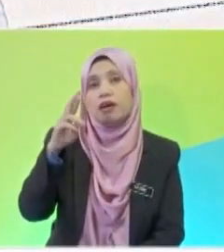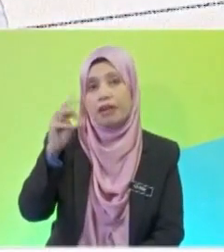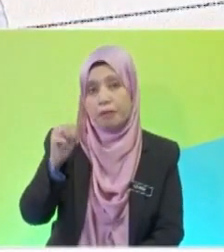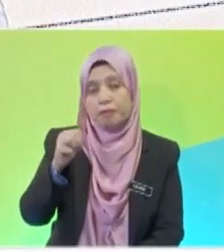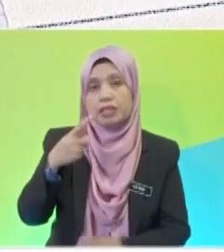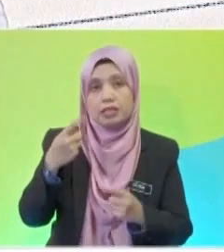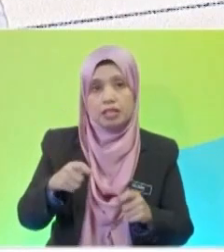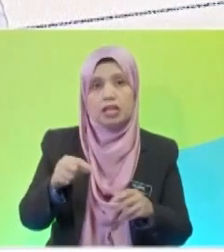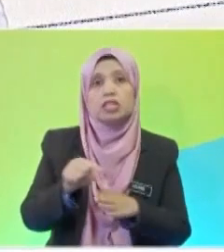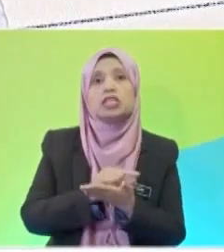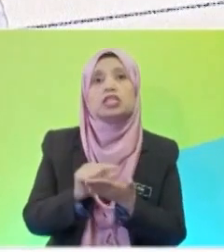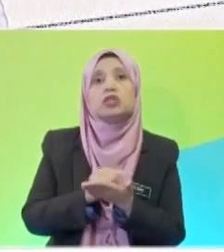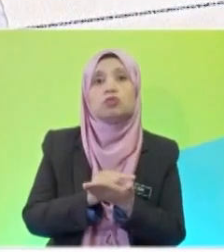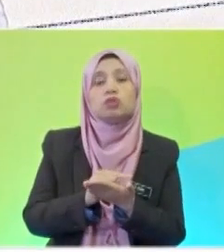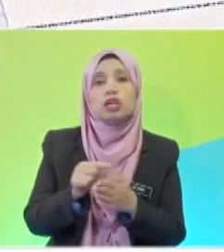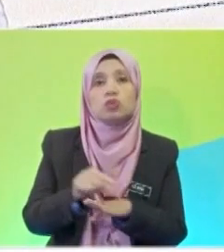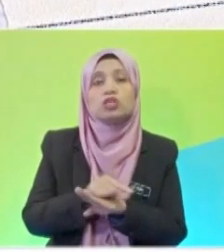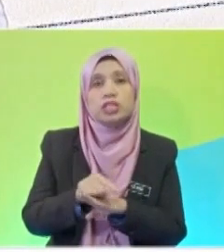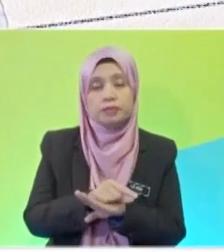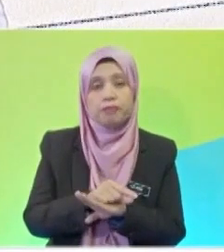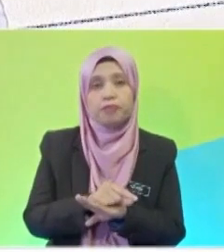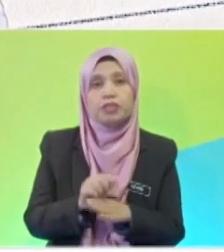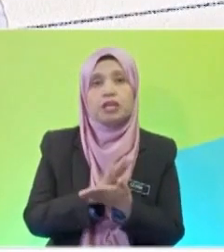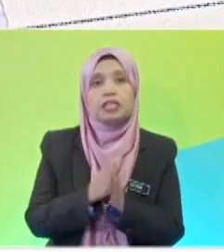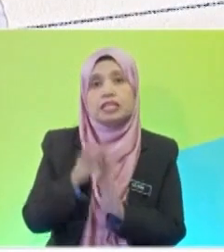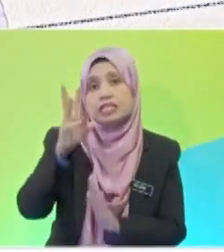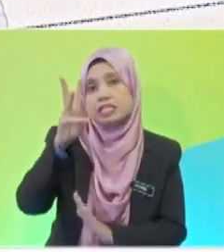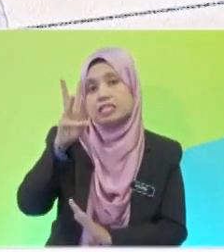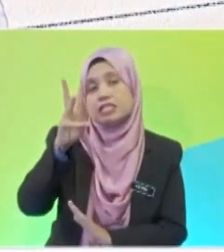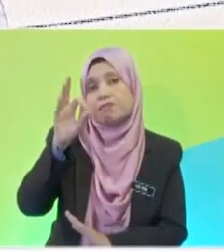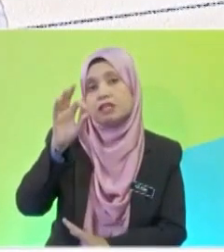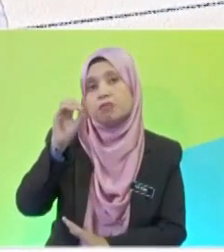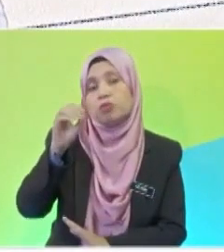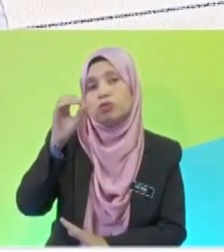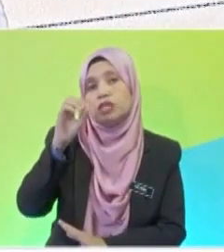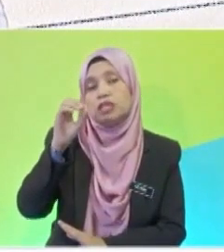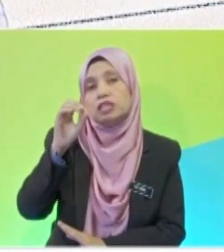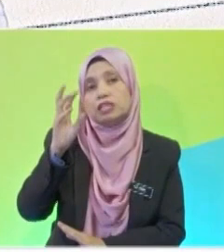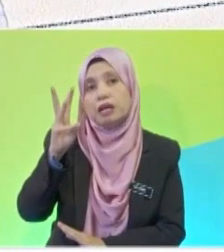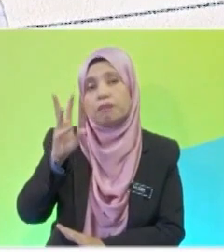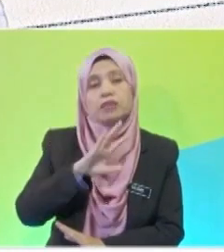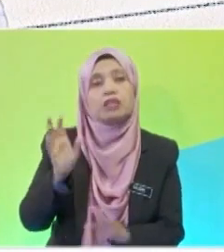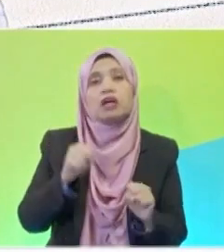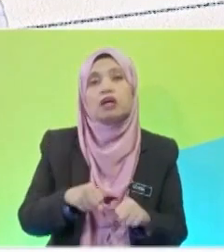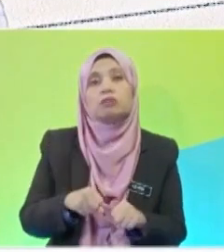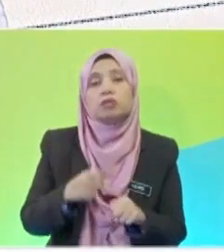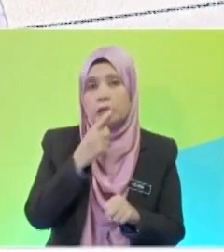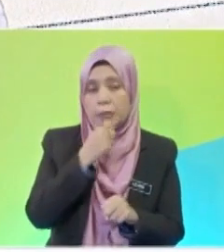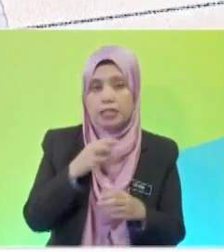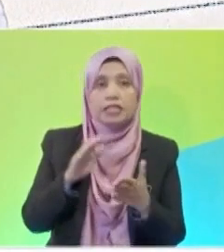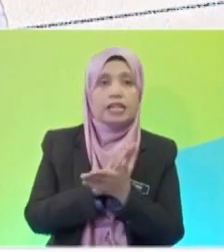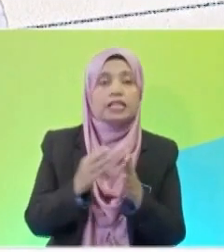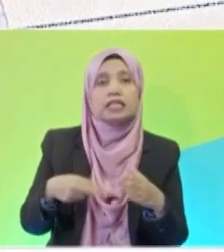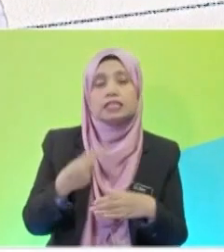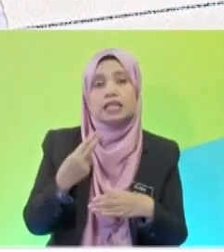yang telah awak guna. Telah awak belanjakan. Jadi, 96 ni tak habis guna. Pemadam tak habis guna. Kita tak boleh jadi sebagai hasil walaupun kita